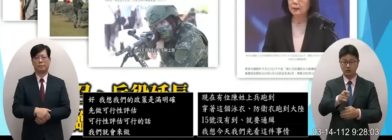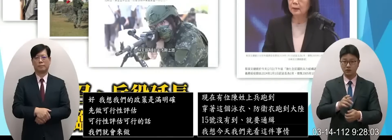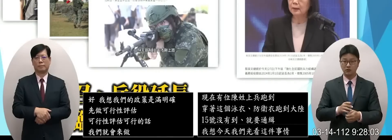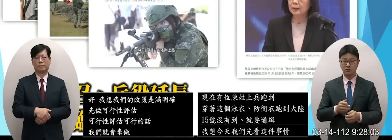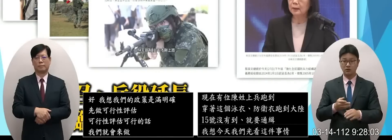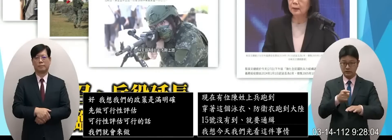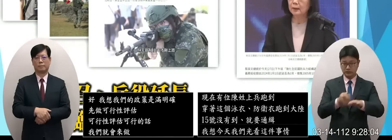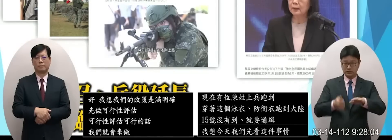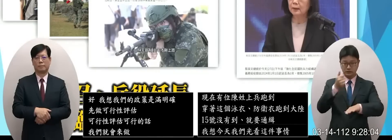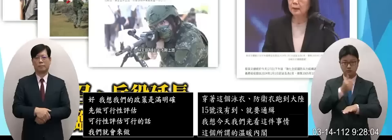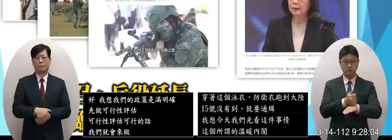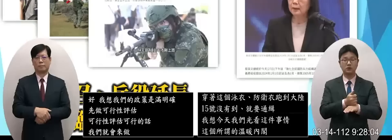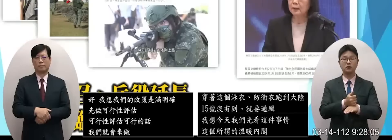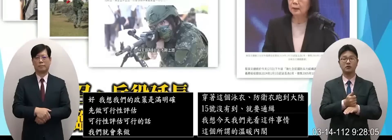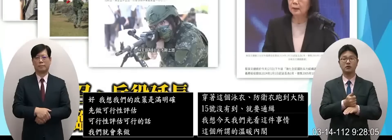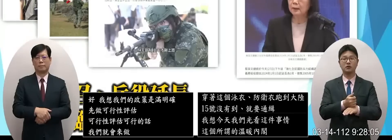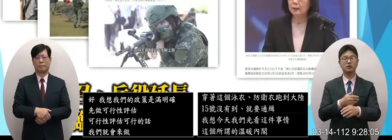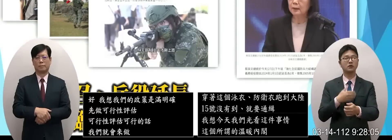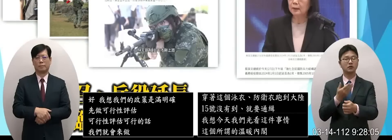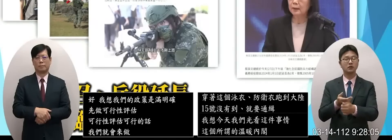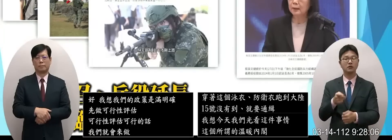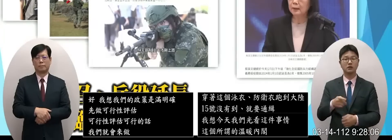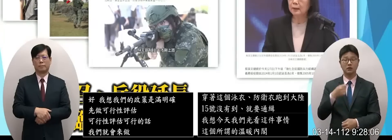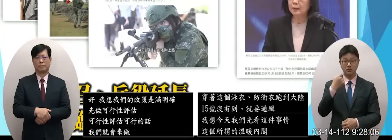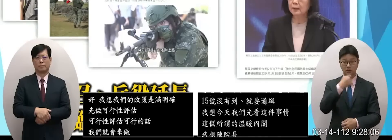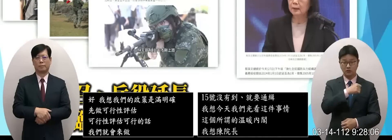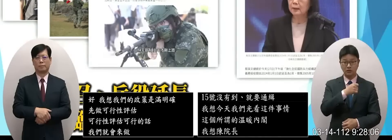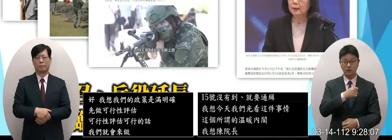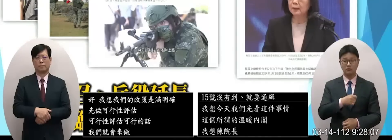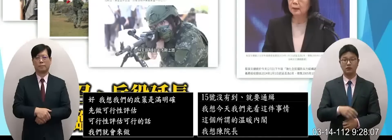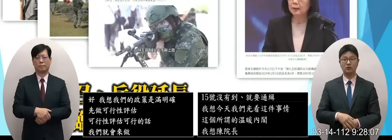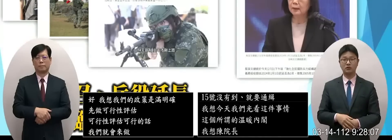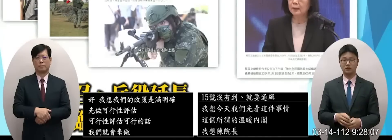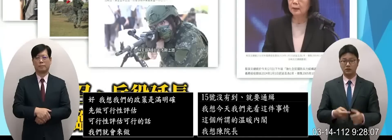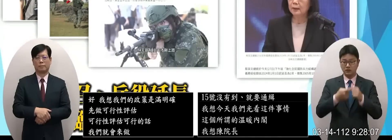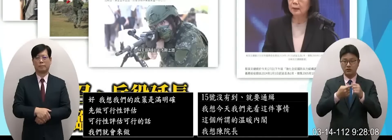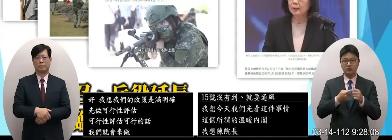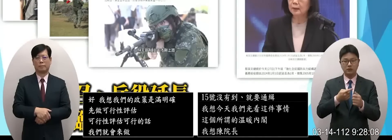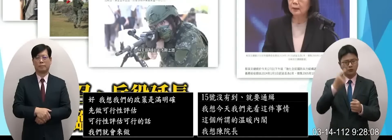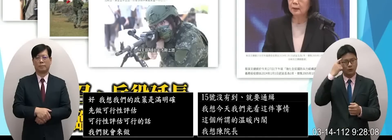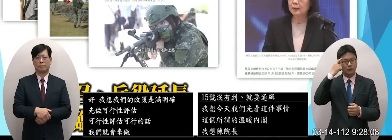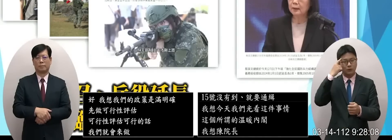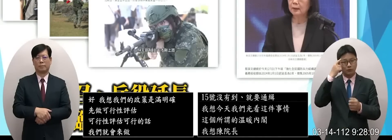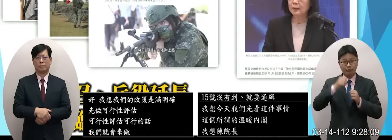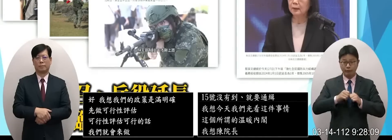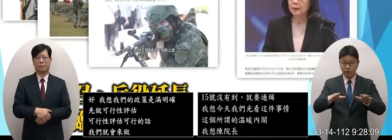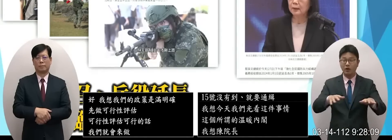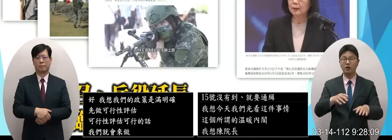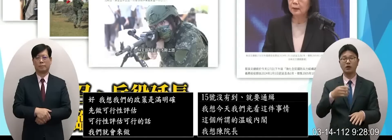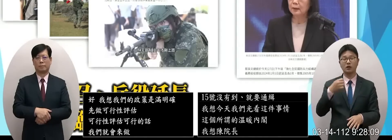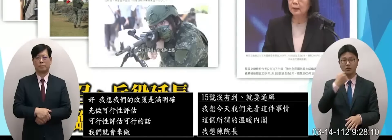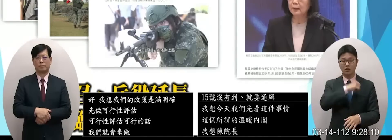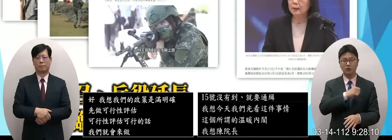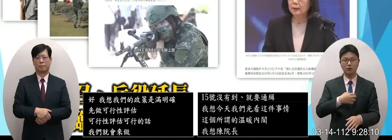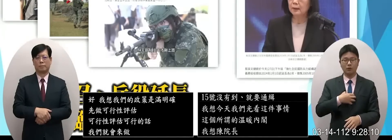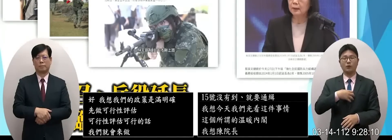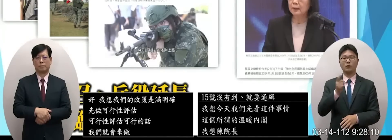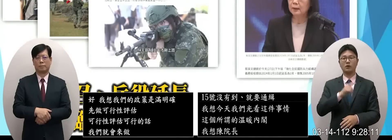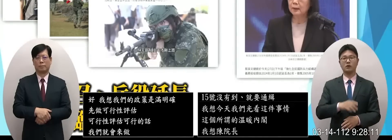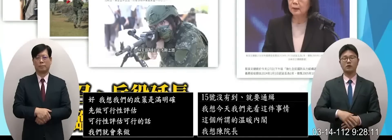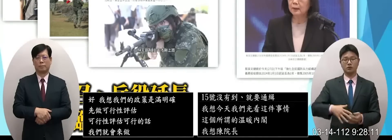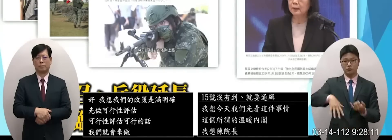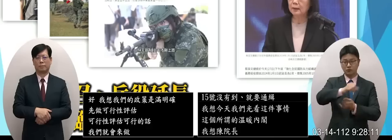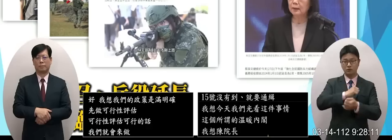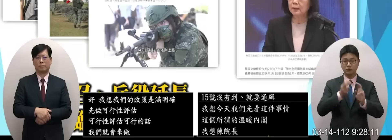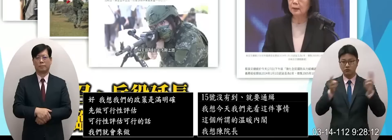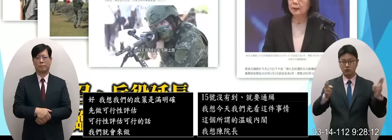一上任啊，就带给我们上任第一把火烧向全台湾呐、叫做全动法， 全动